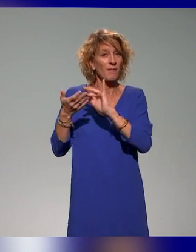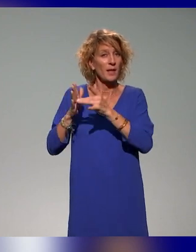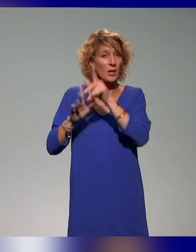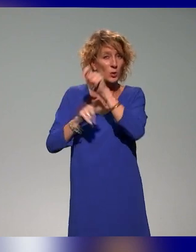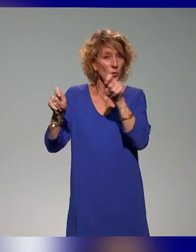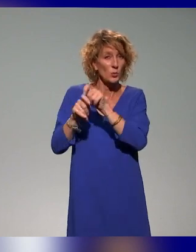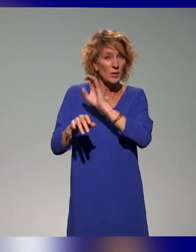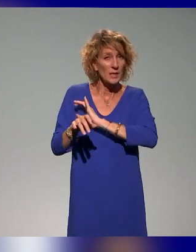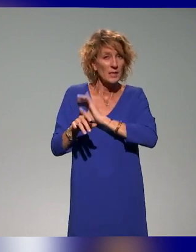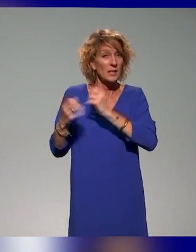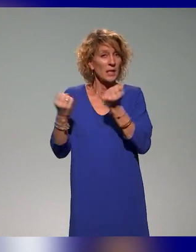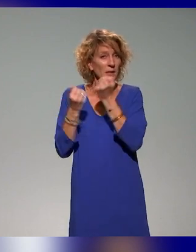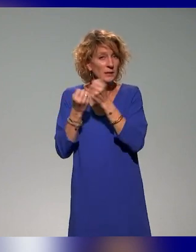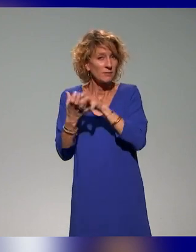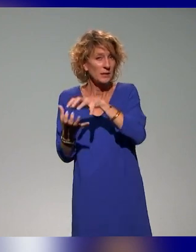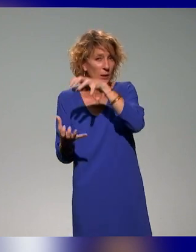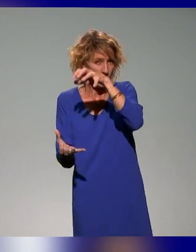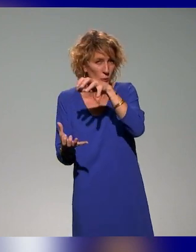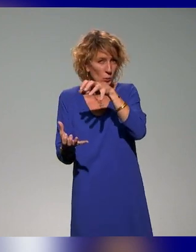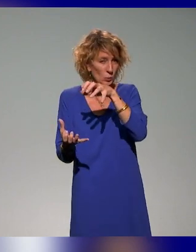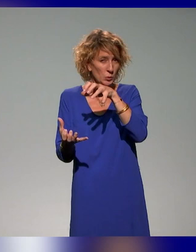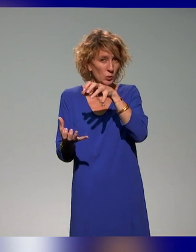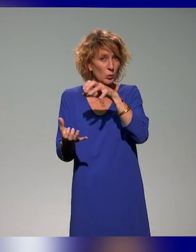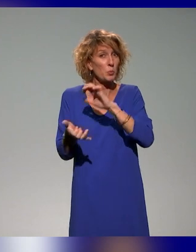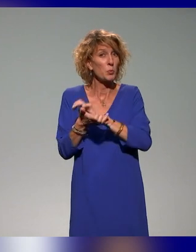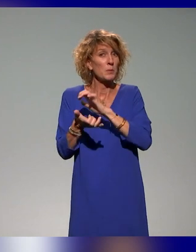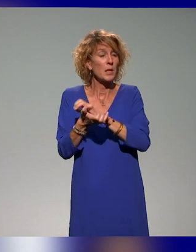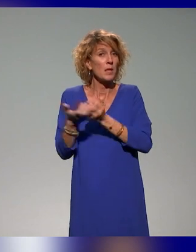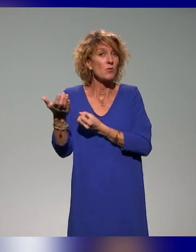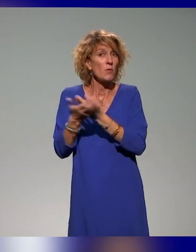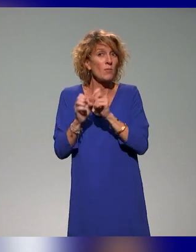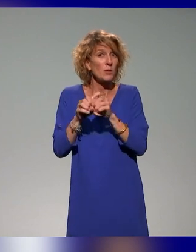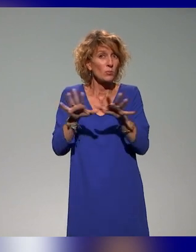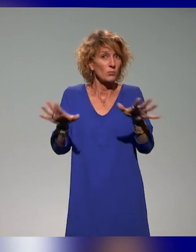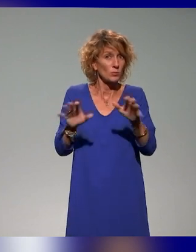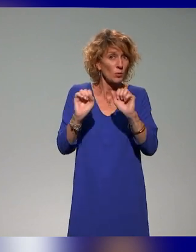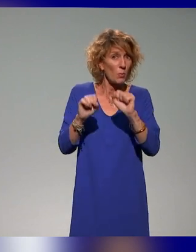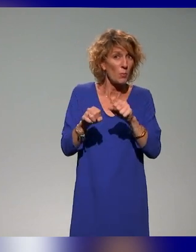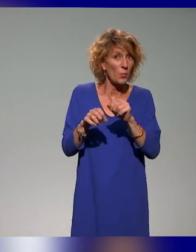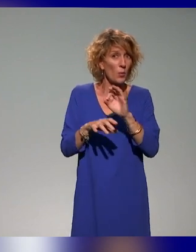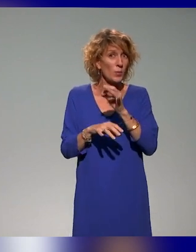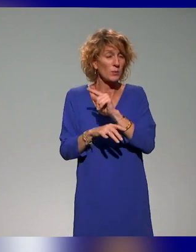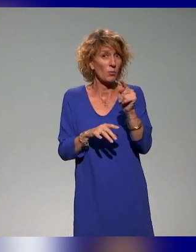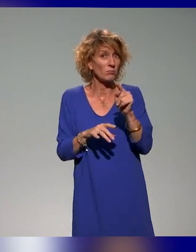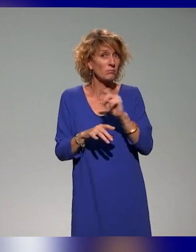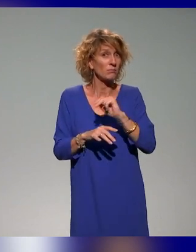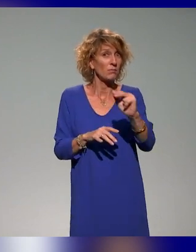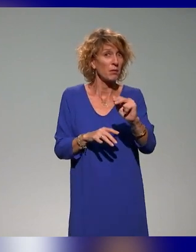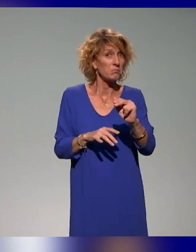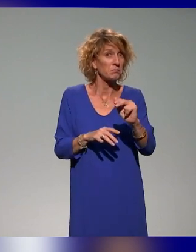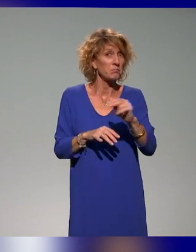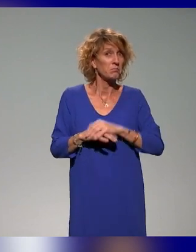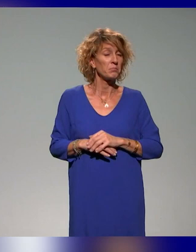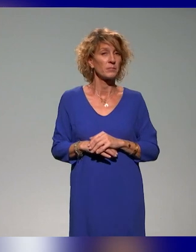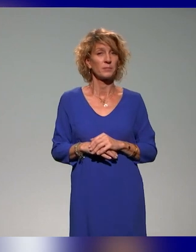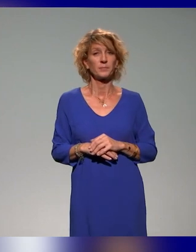thèmes activités ressources. Est-ce qu'une communication sur ce qui a déjà été fait et de ce qu'on en a retiré sera envisagée?